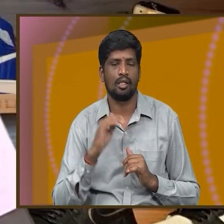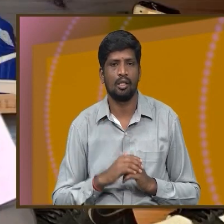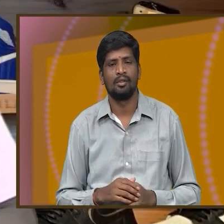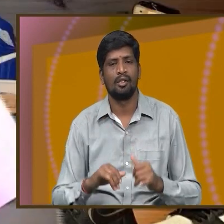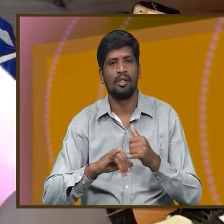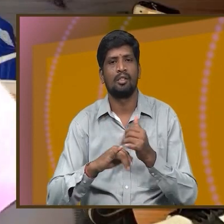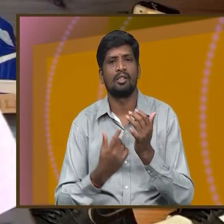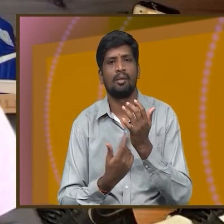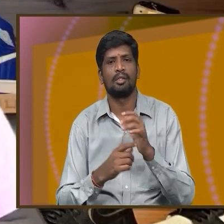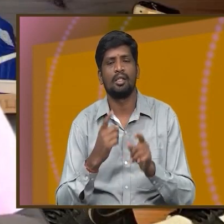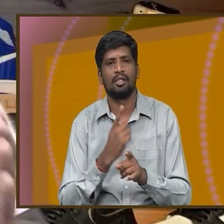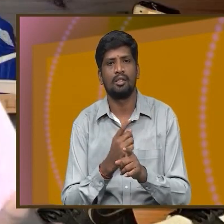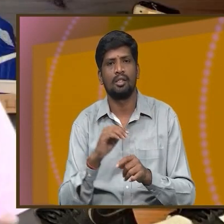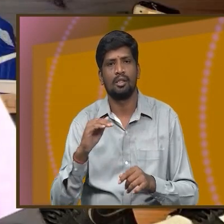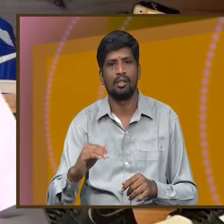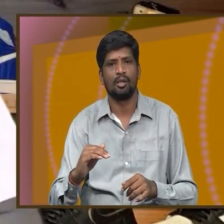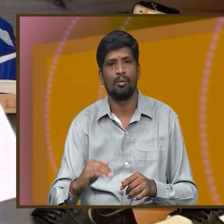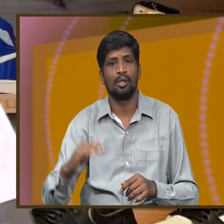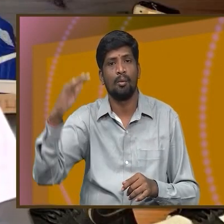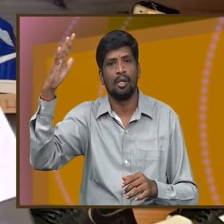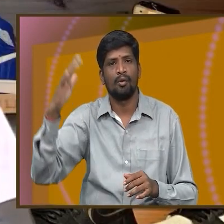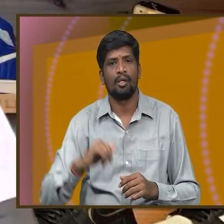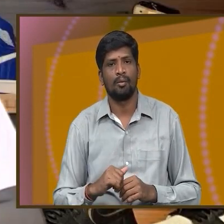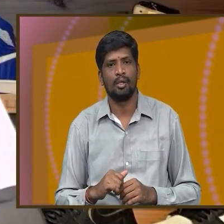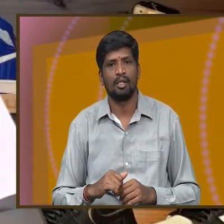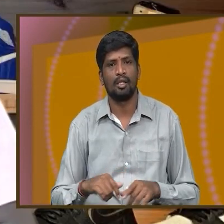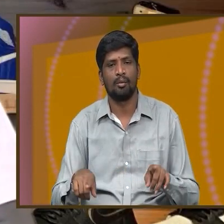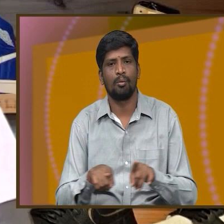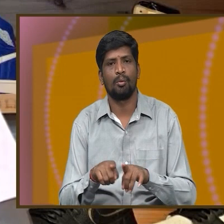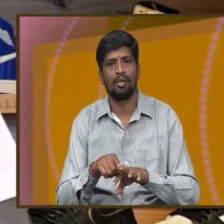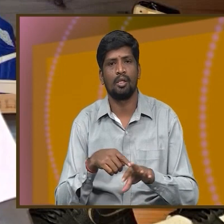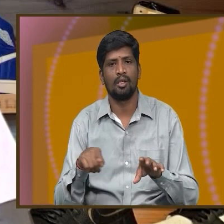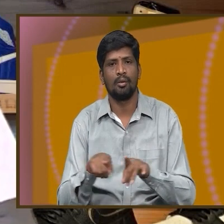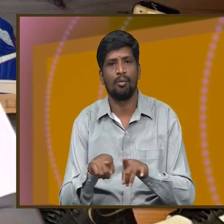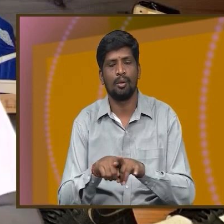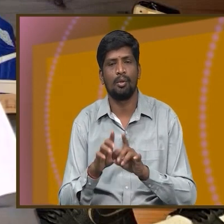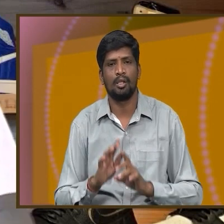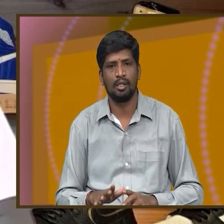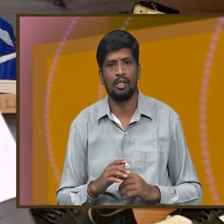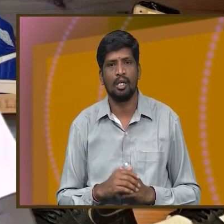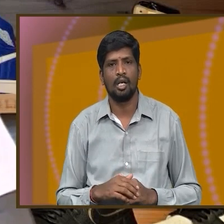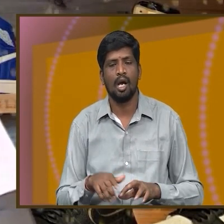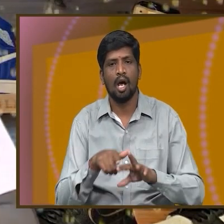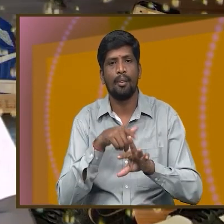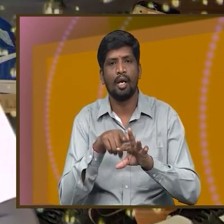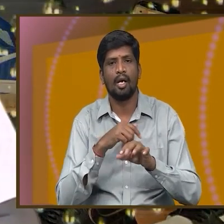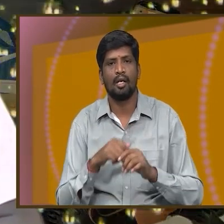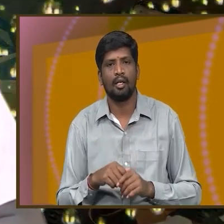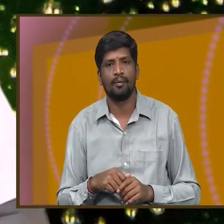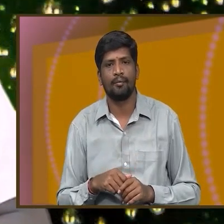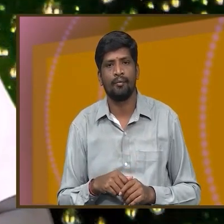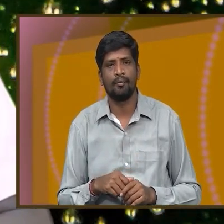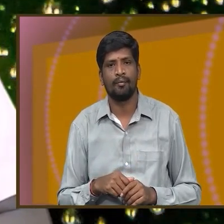எஸ் ராமகிருஷ்ணன் சிறியவர் முதல் பெரியவர் வரை அனைவருக்கும் பொருந்திய, அனைவருடைய கால்களுக்கும் பொருந்திய அந்த